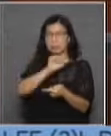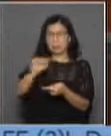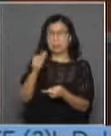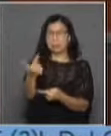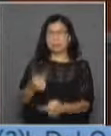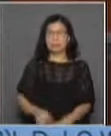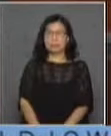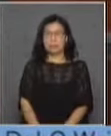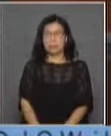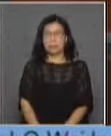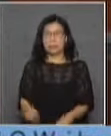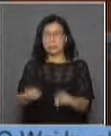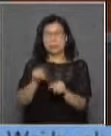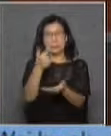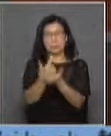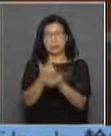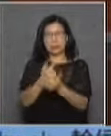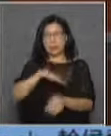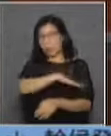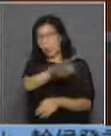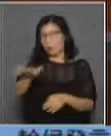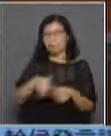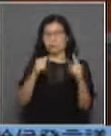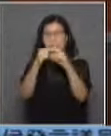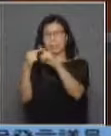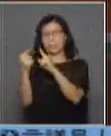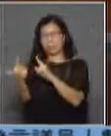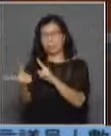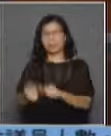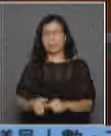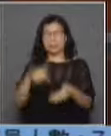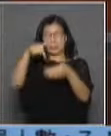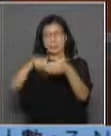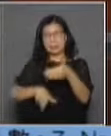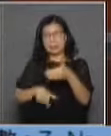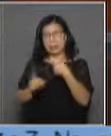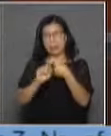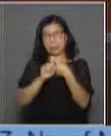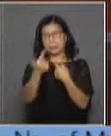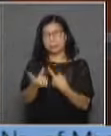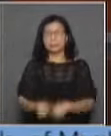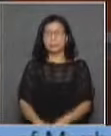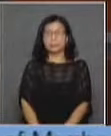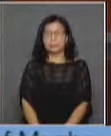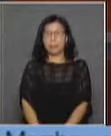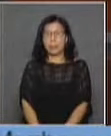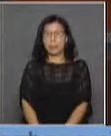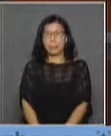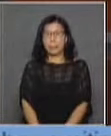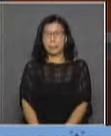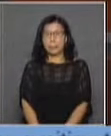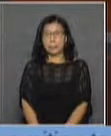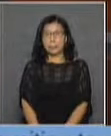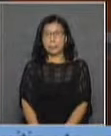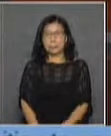呢個嘅嚴重同埋廣泛，影響市民係更加深遠啦。 咁所以你見到呢